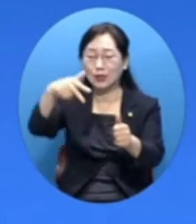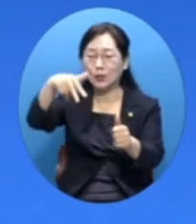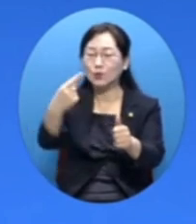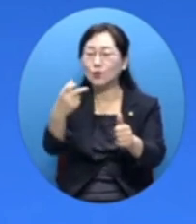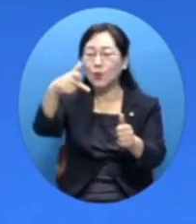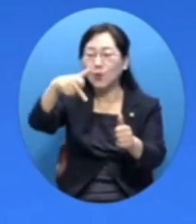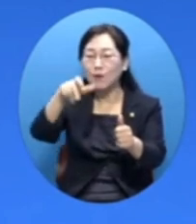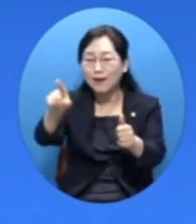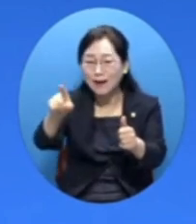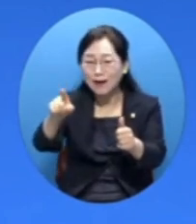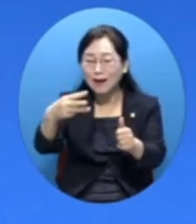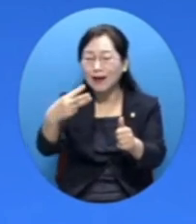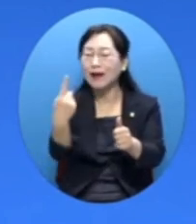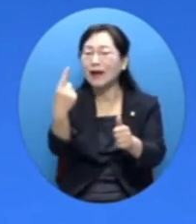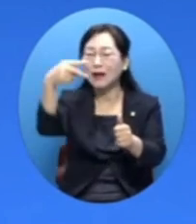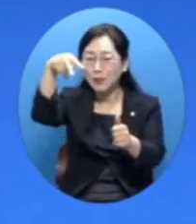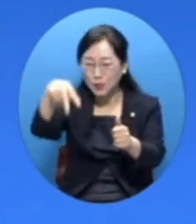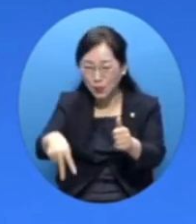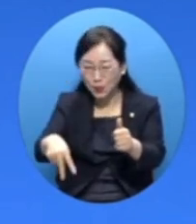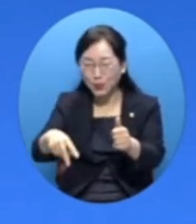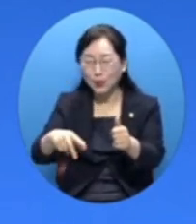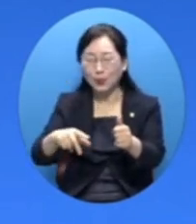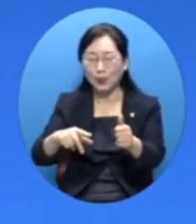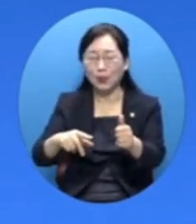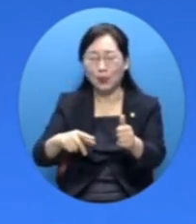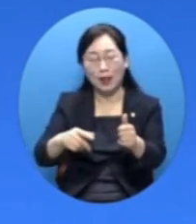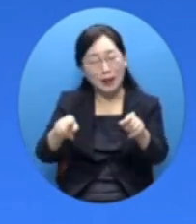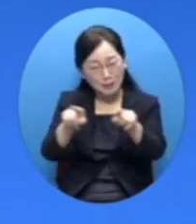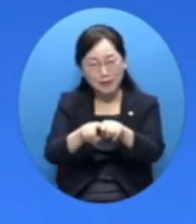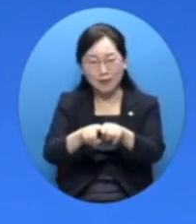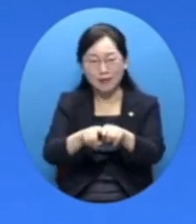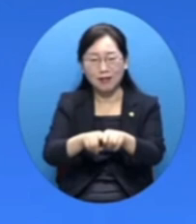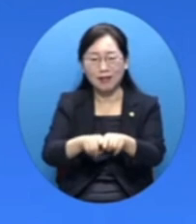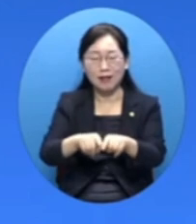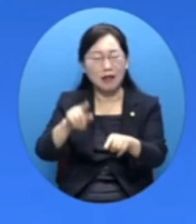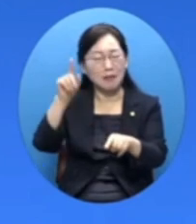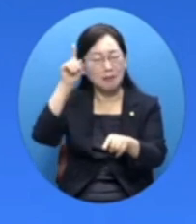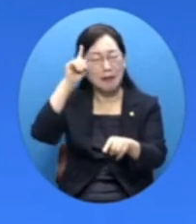갑니다 말씀을 온전히 순종해야 되는데 아직 그때는